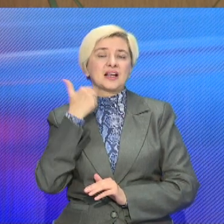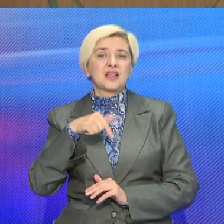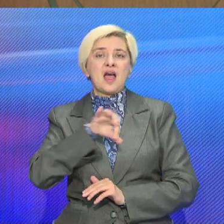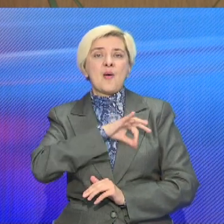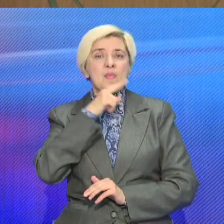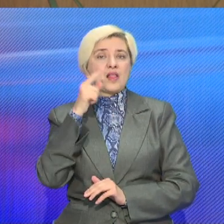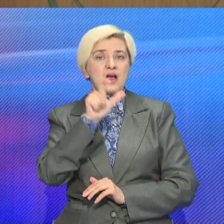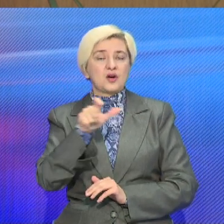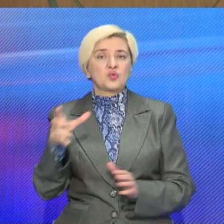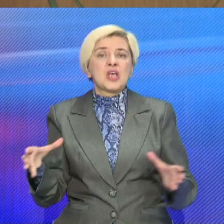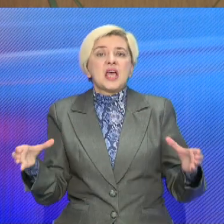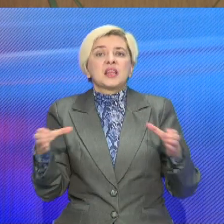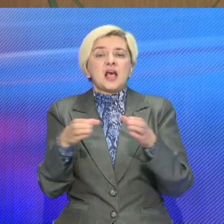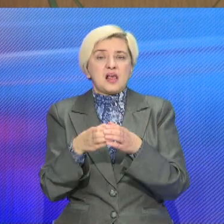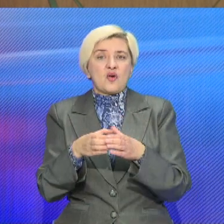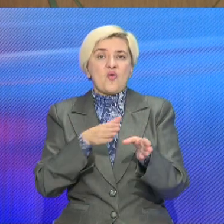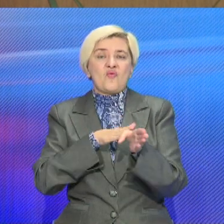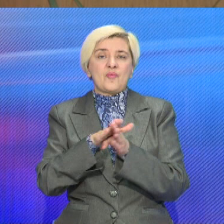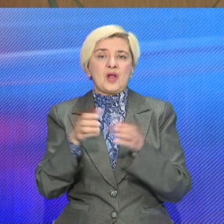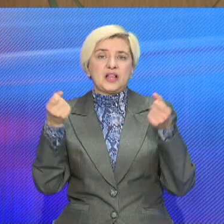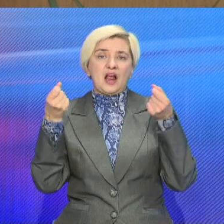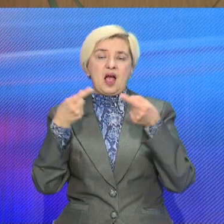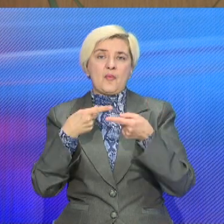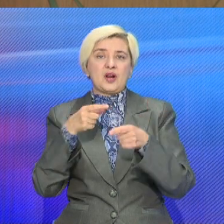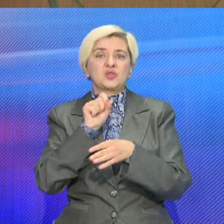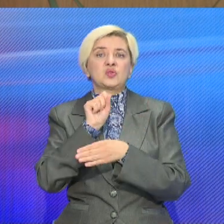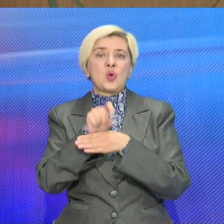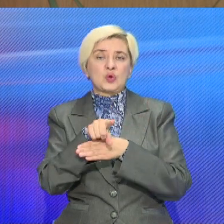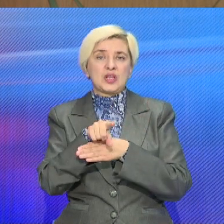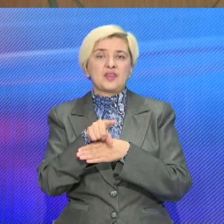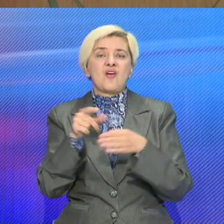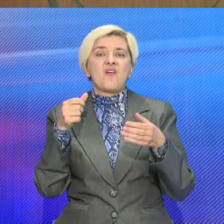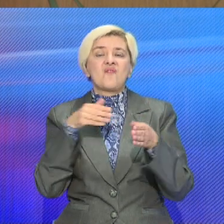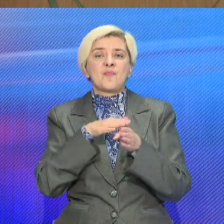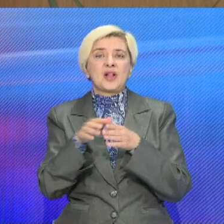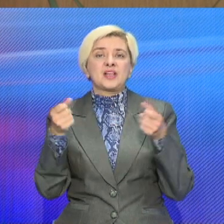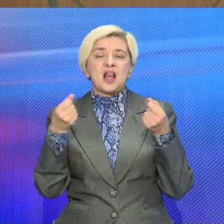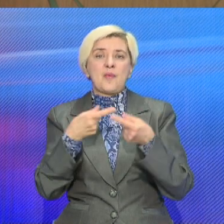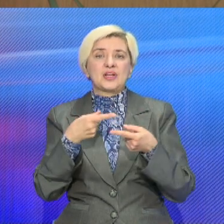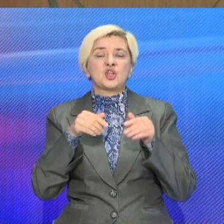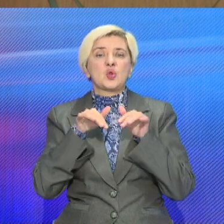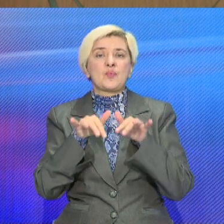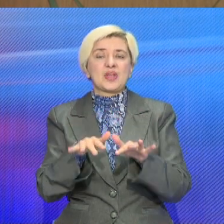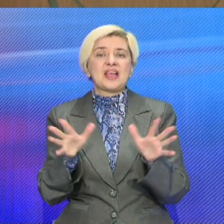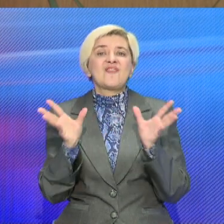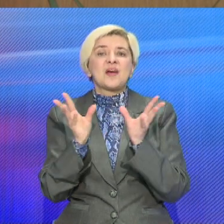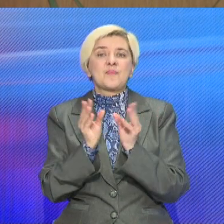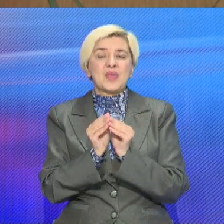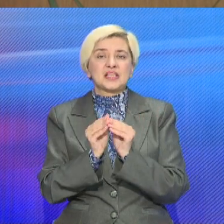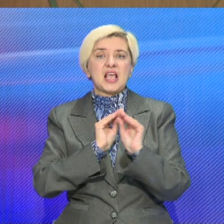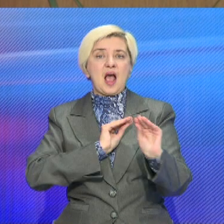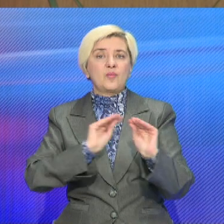белорусы толокой выполняли определенные задачи, выполняли определенные мероприятия. Вместе